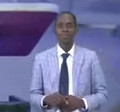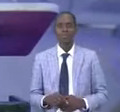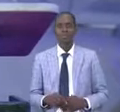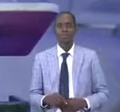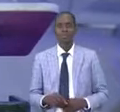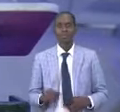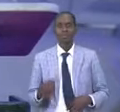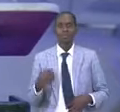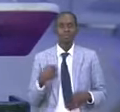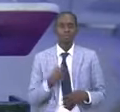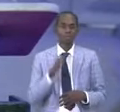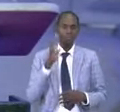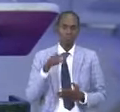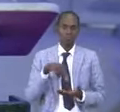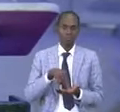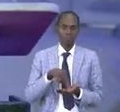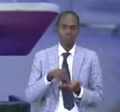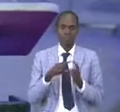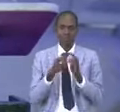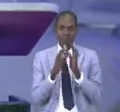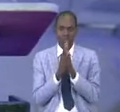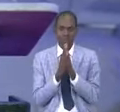le nom pour la prière